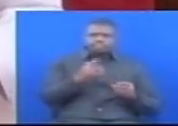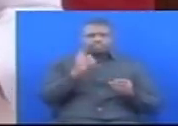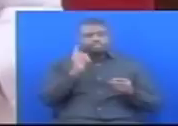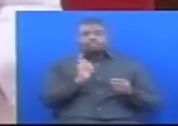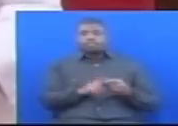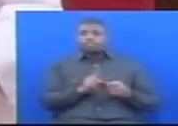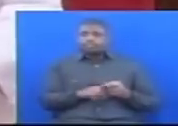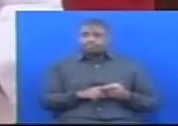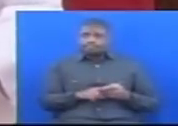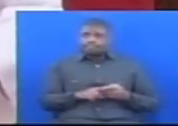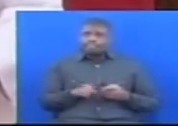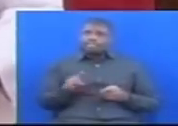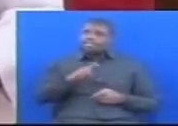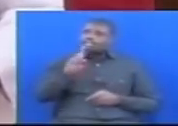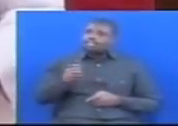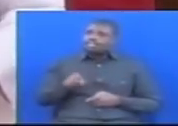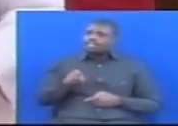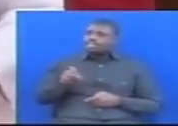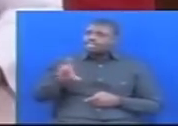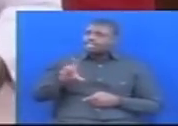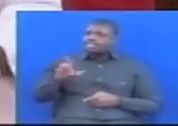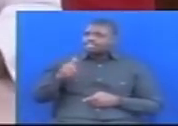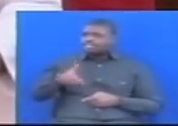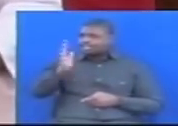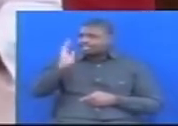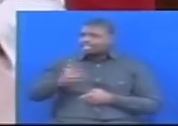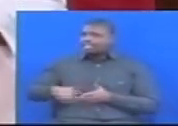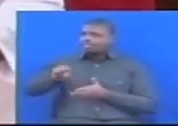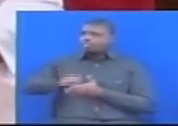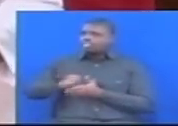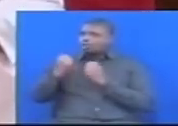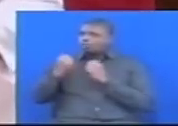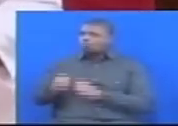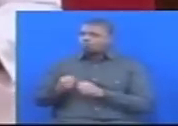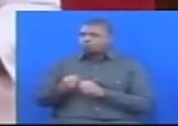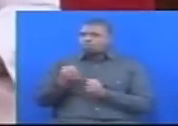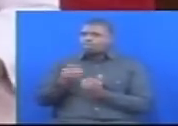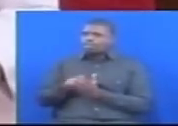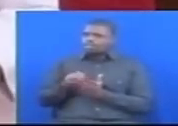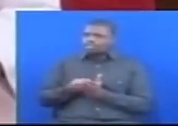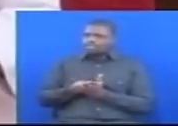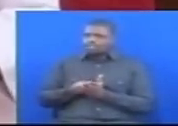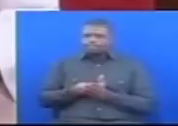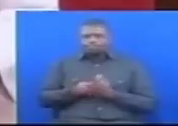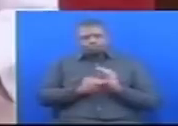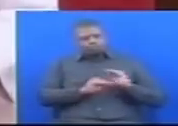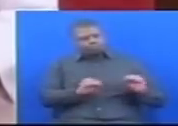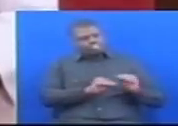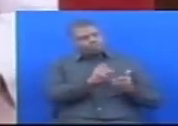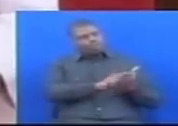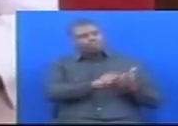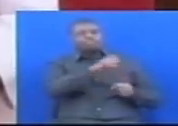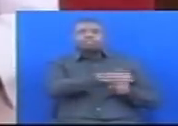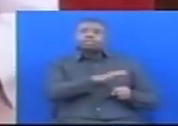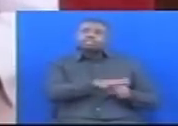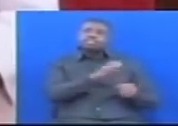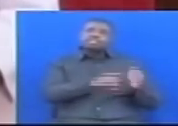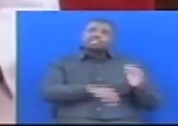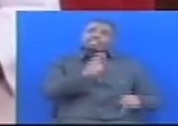la kwanza, je, ni lini serikali itaongeza nguvu ya kipesa kuweza kuwadahili wanafunzi wengi